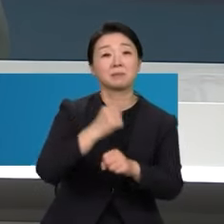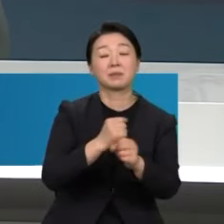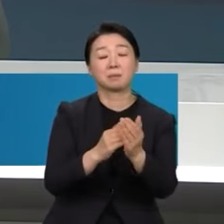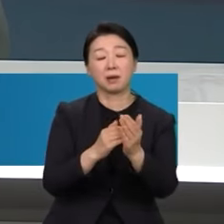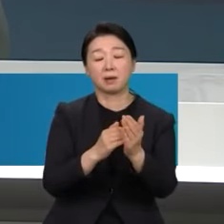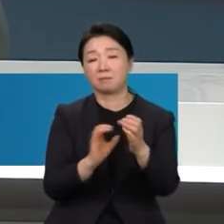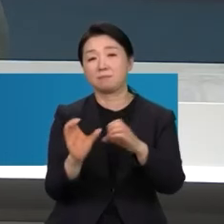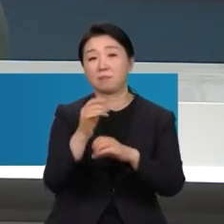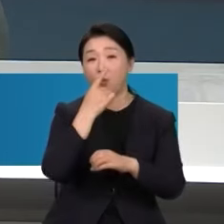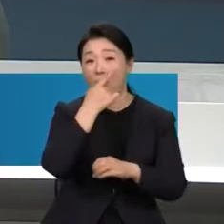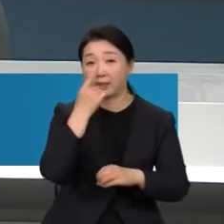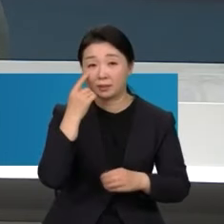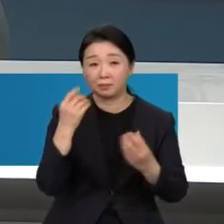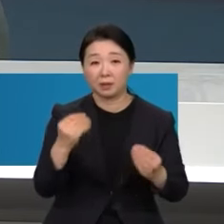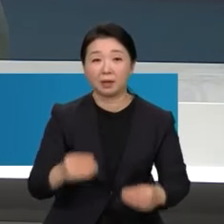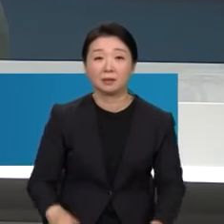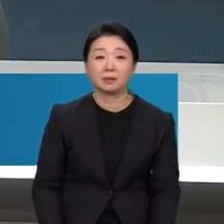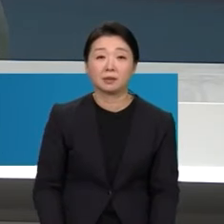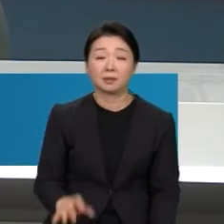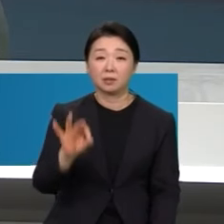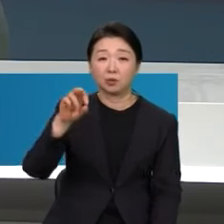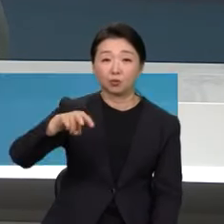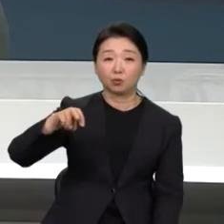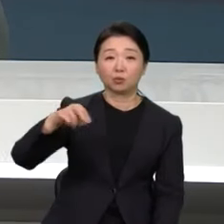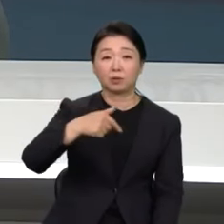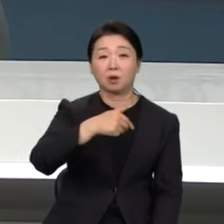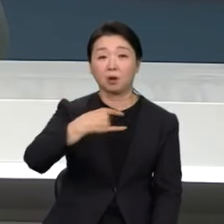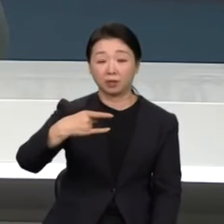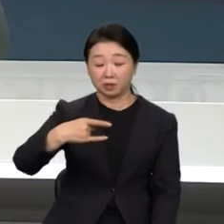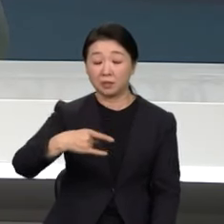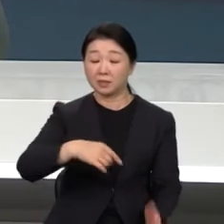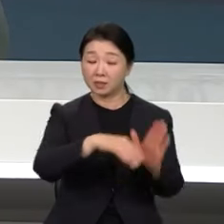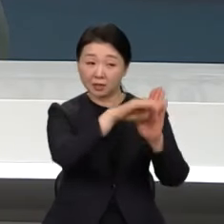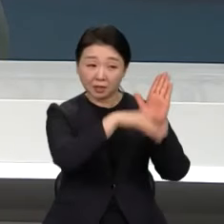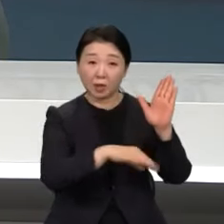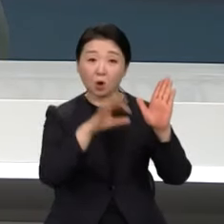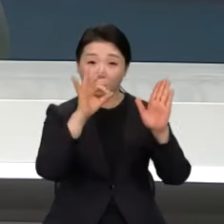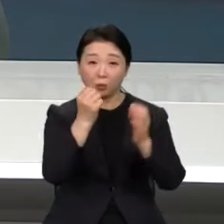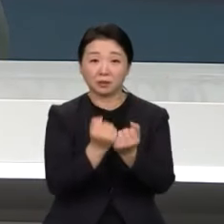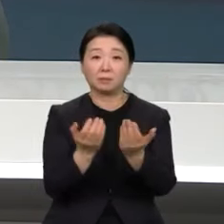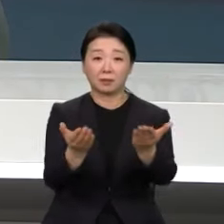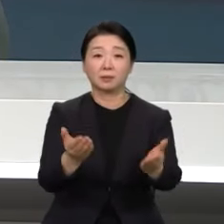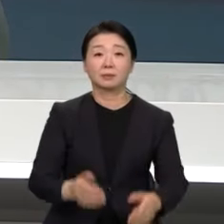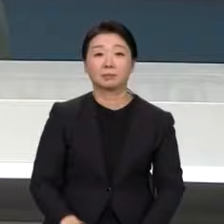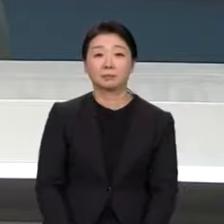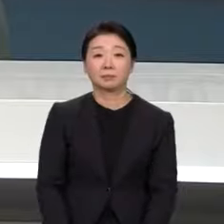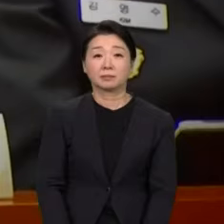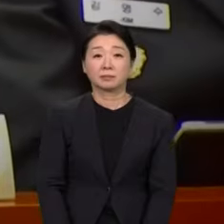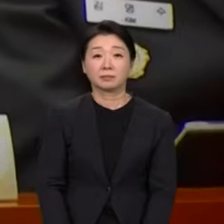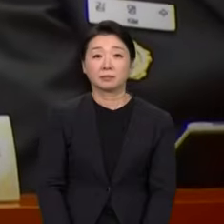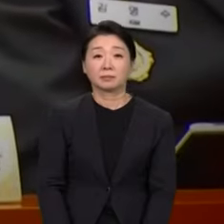추가로 확인했습니다. 먼저 유선희 기자의 단독 보도 보시고 관련 의혹들 짚어드리겠습니다.